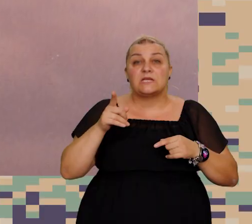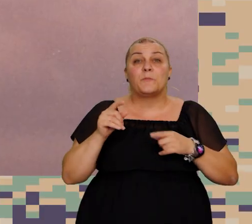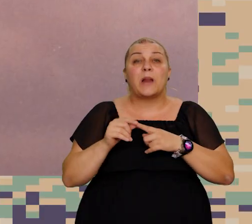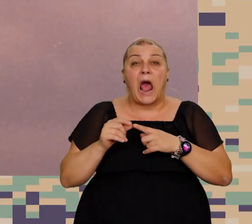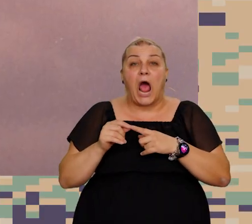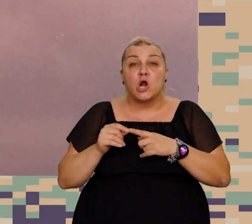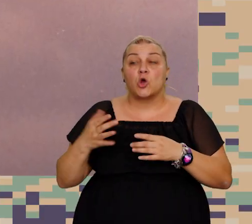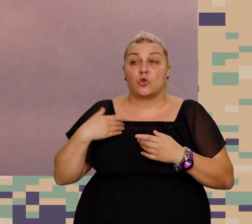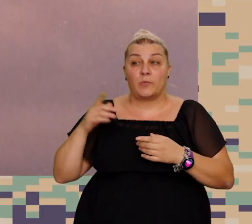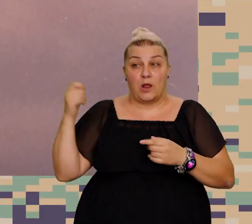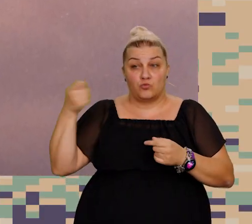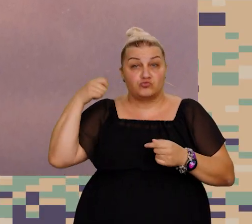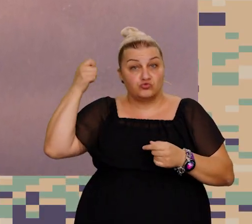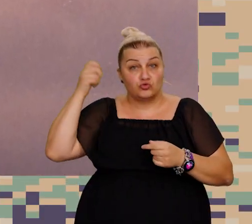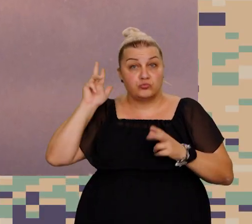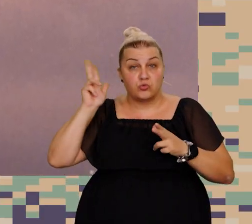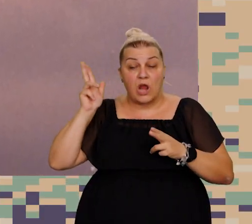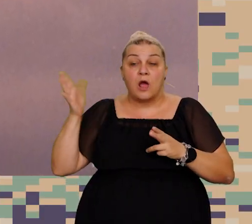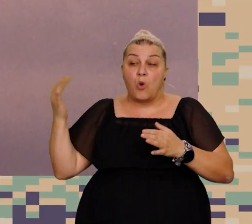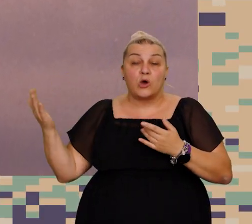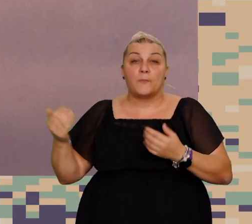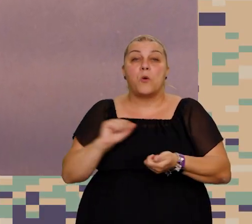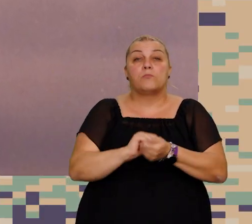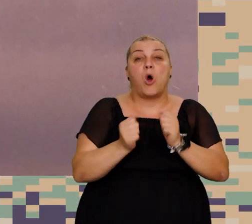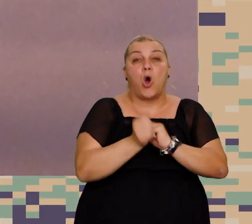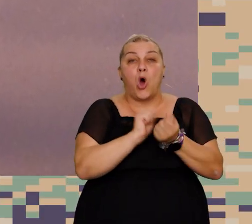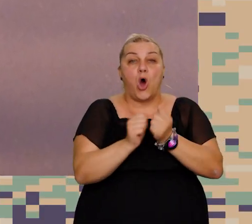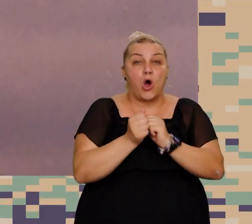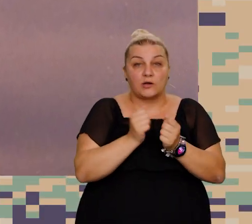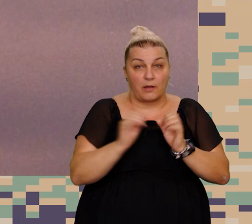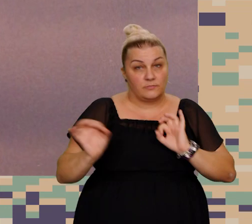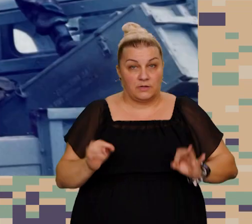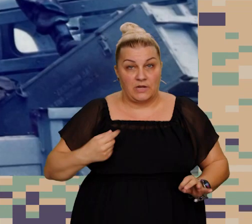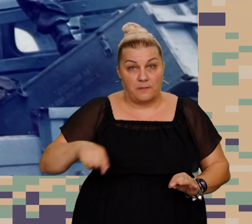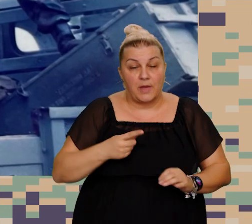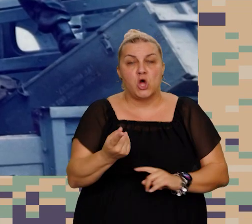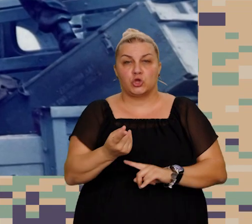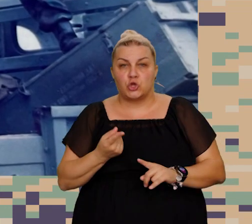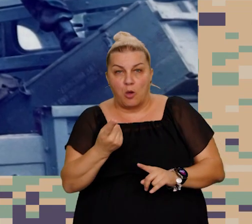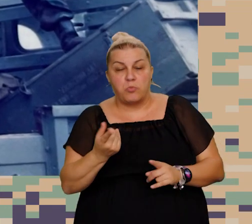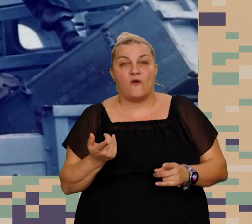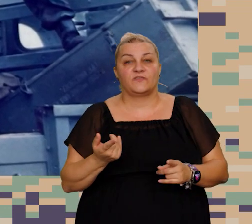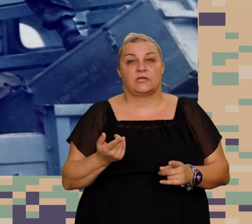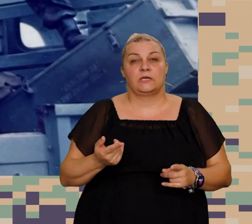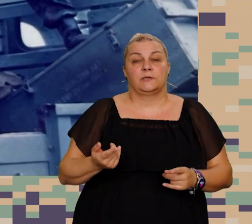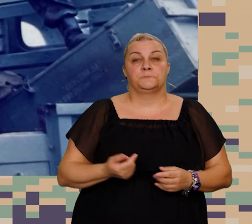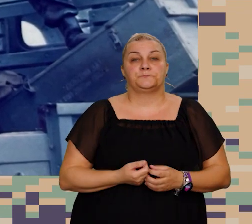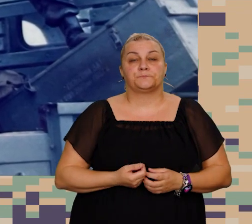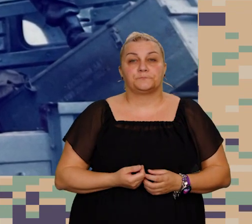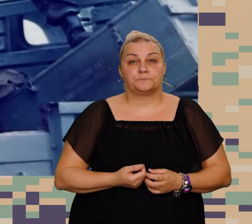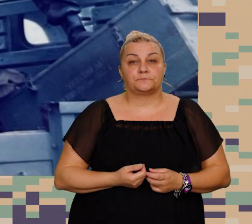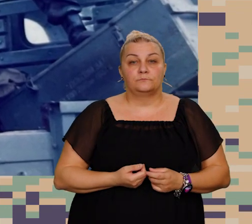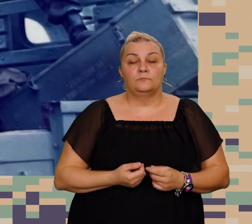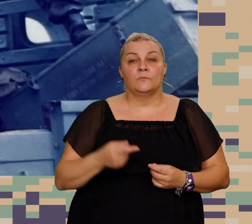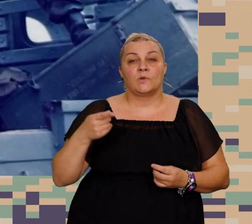uzbunu da se pripremimo za borbeno djelovanje, ali da pripremimo topove za hodnju. To jest